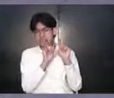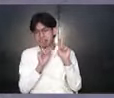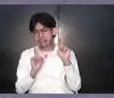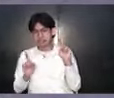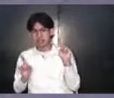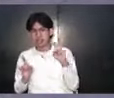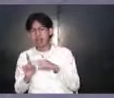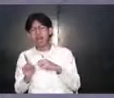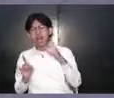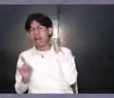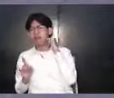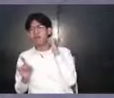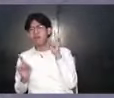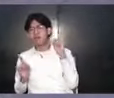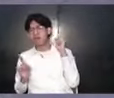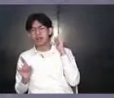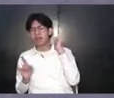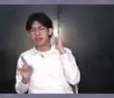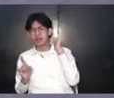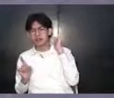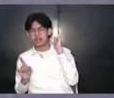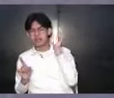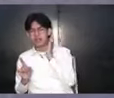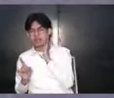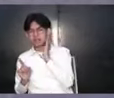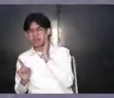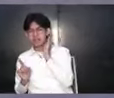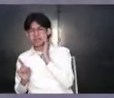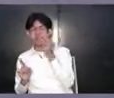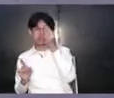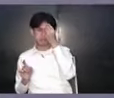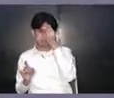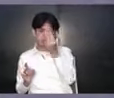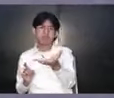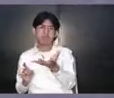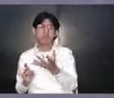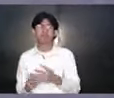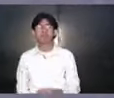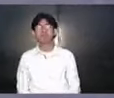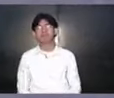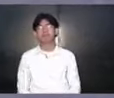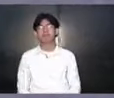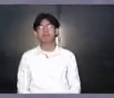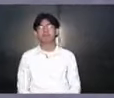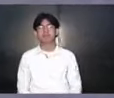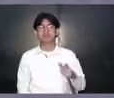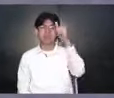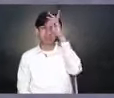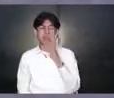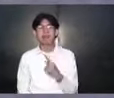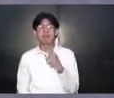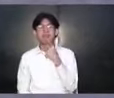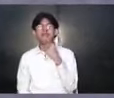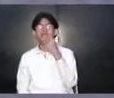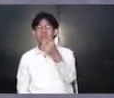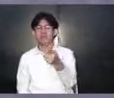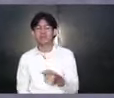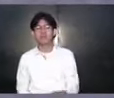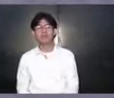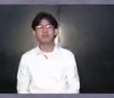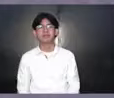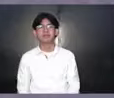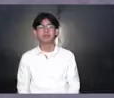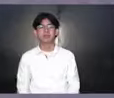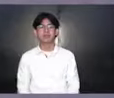Kanya. Ito ang sasabihin ko sa inyo. Miss na miss ka na ni Lord.